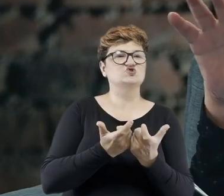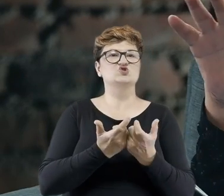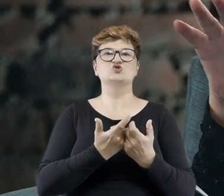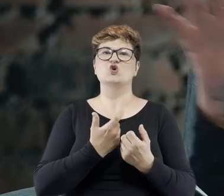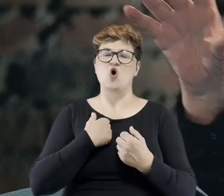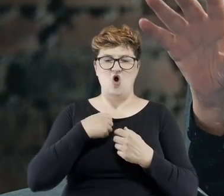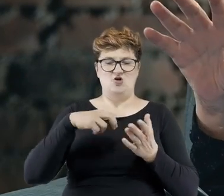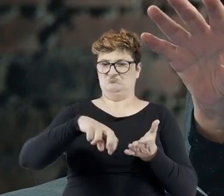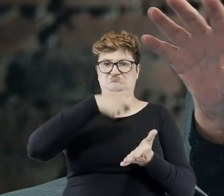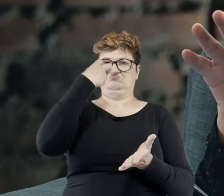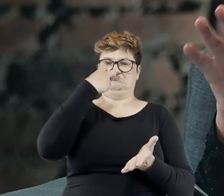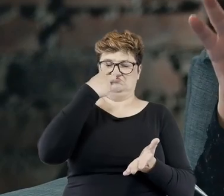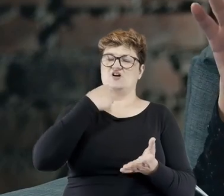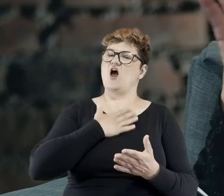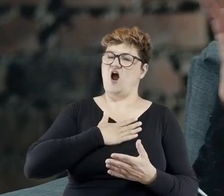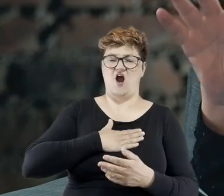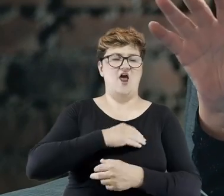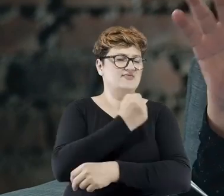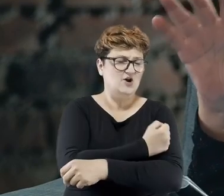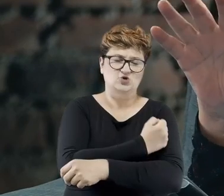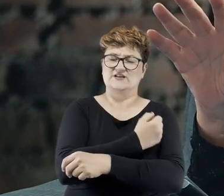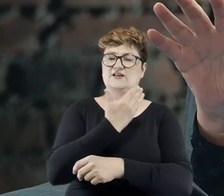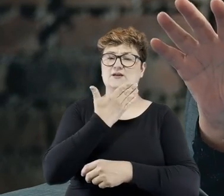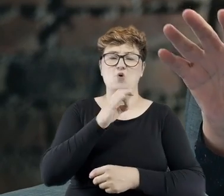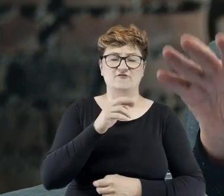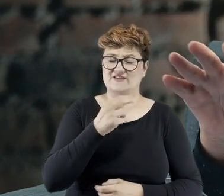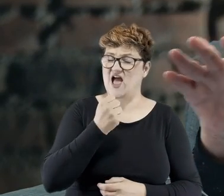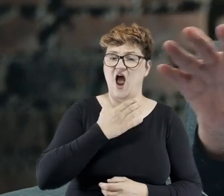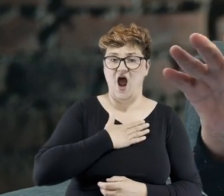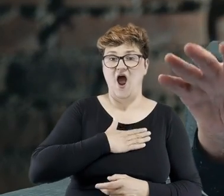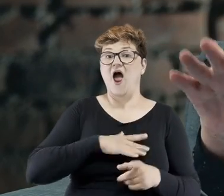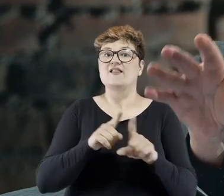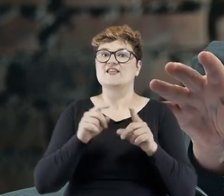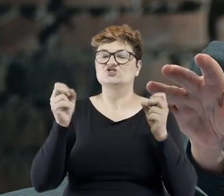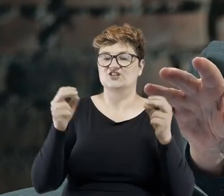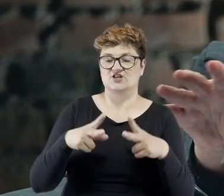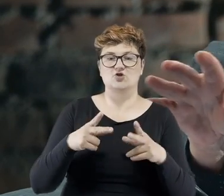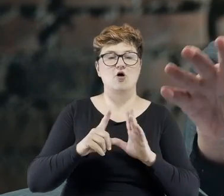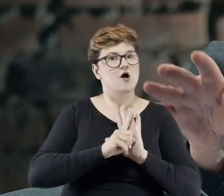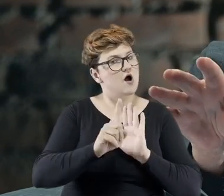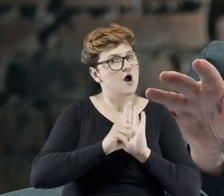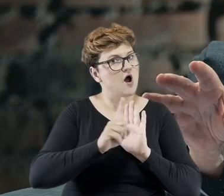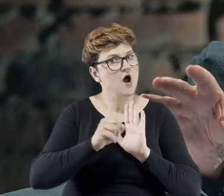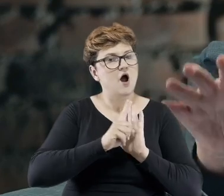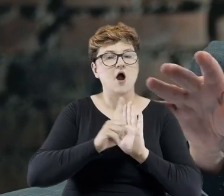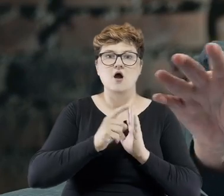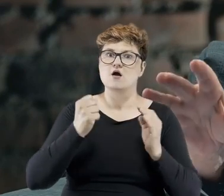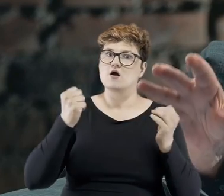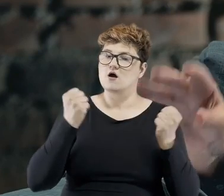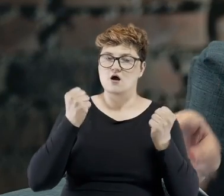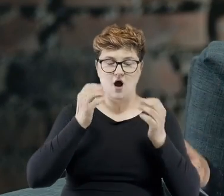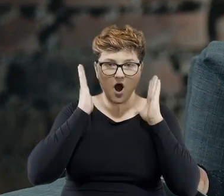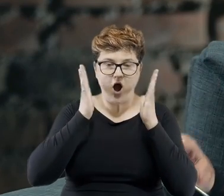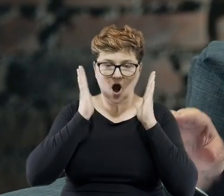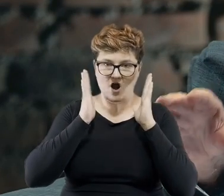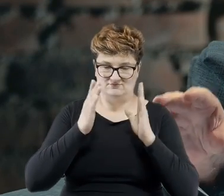tego świata jakby wyrzucało. To znaczy właśnie morfiny, narkotyki, ale na przykład uwielbiała kino. Chodziła maniakalnie do kino. To był